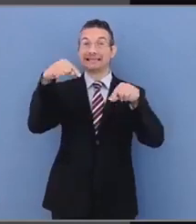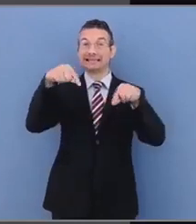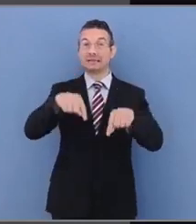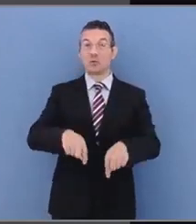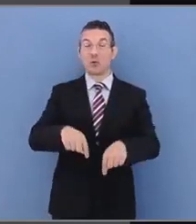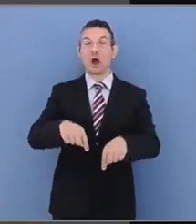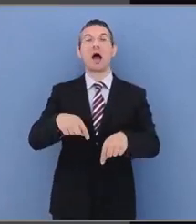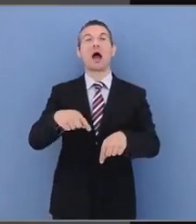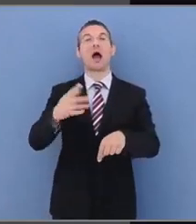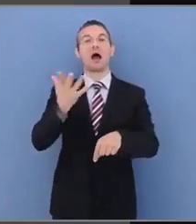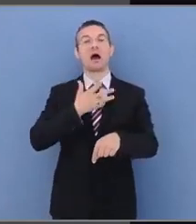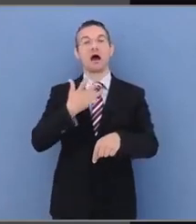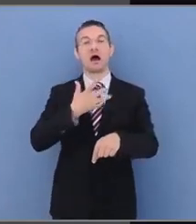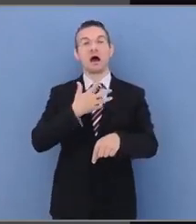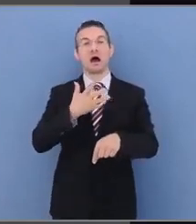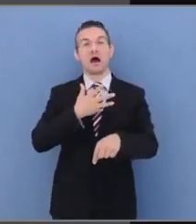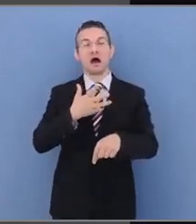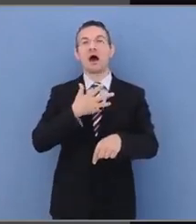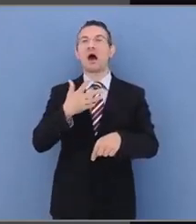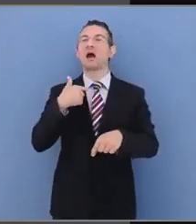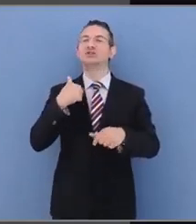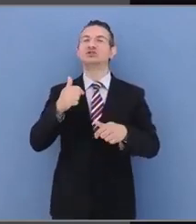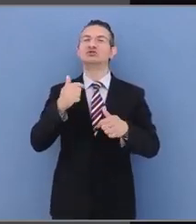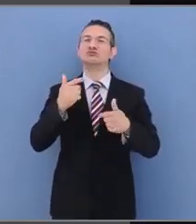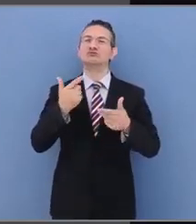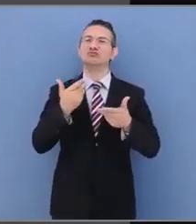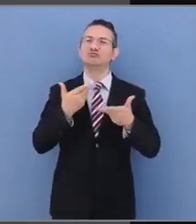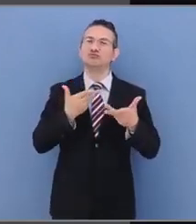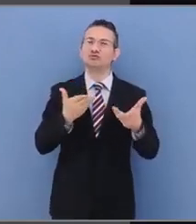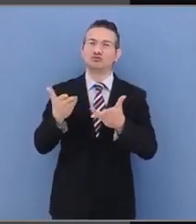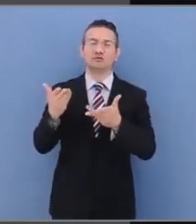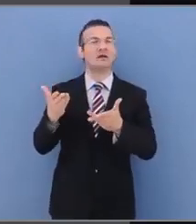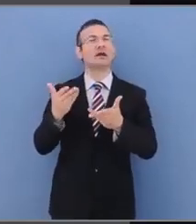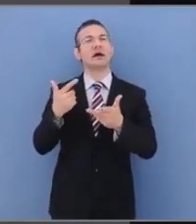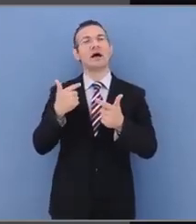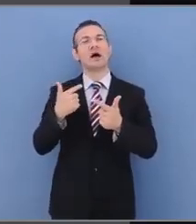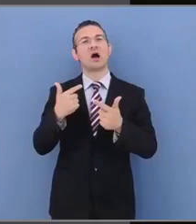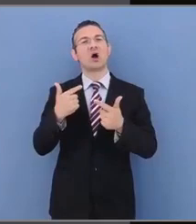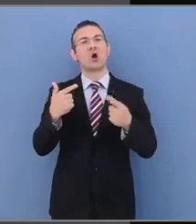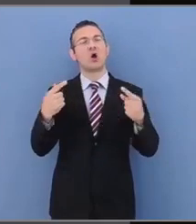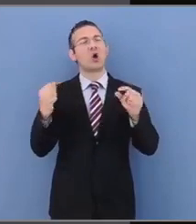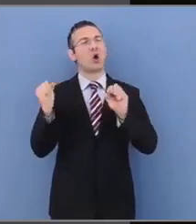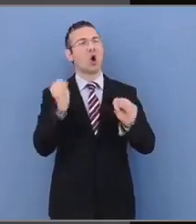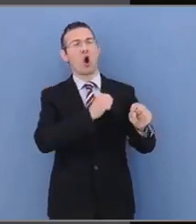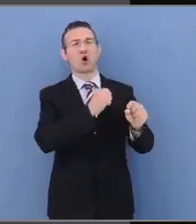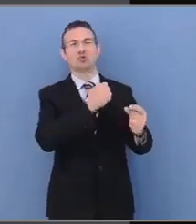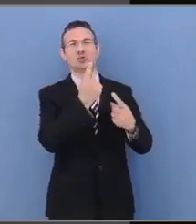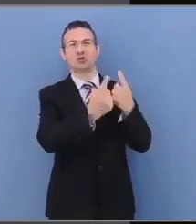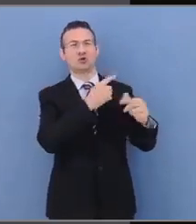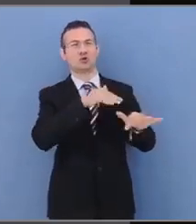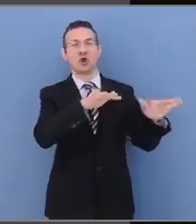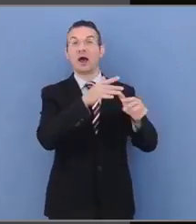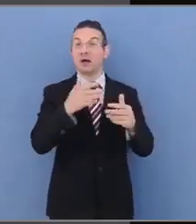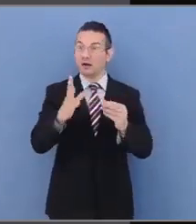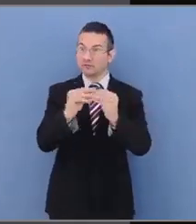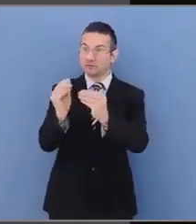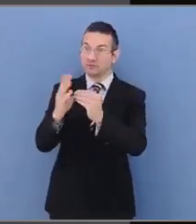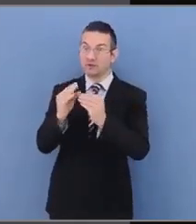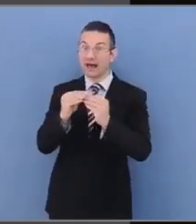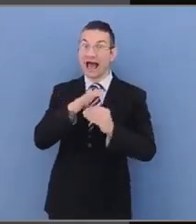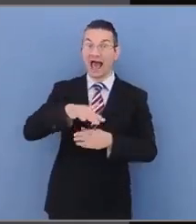civiltà, perché controcorrente sta ridando vita a un'area come questa, in un